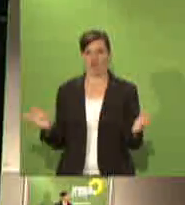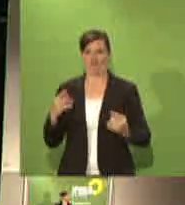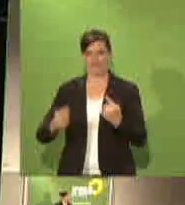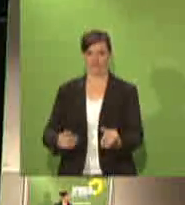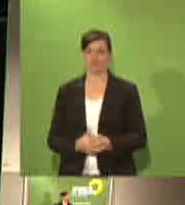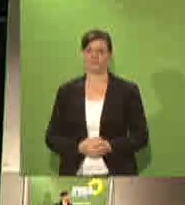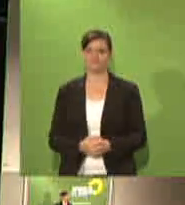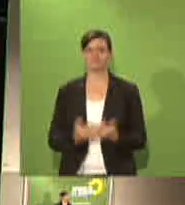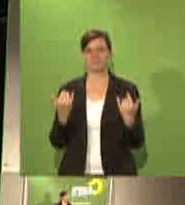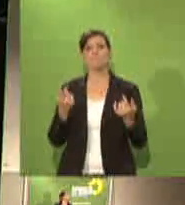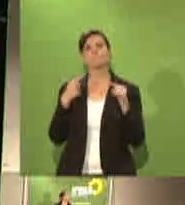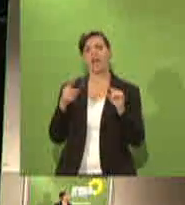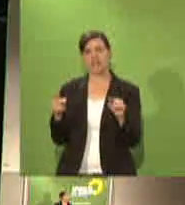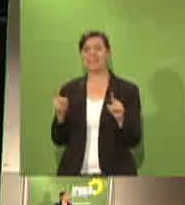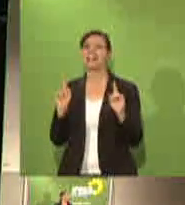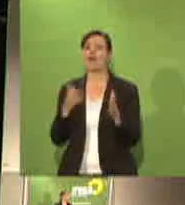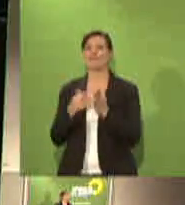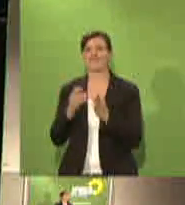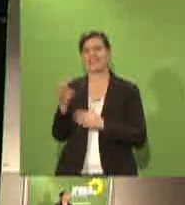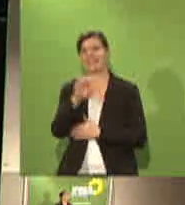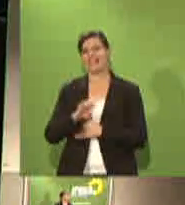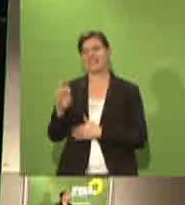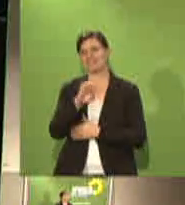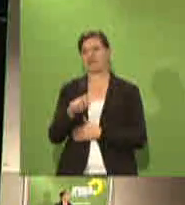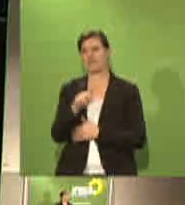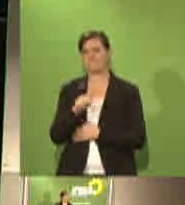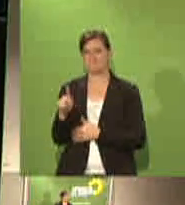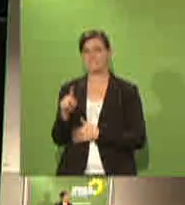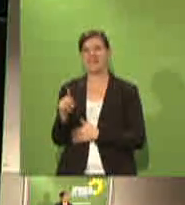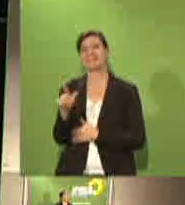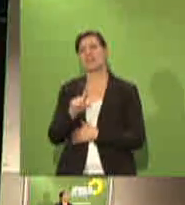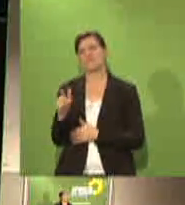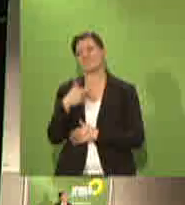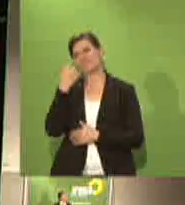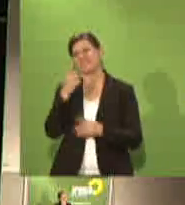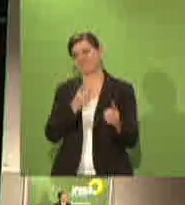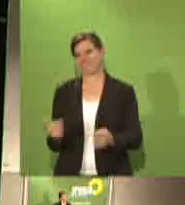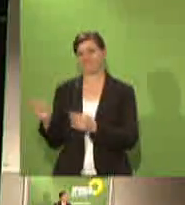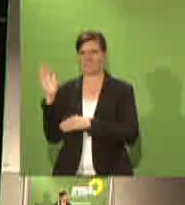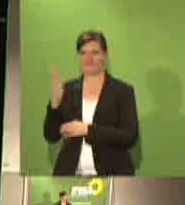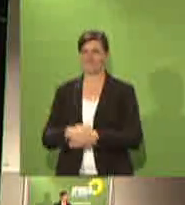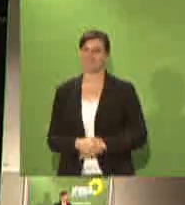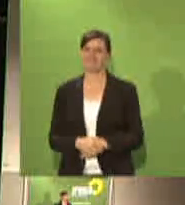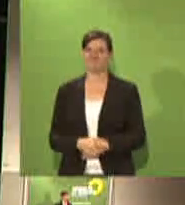können dann parallel weitermachen mit Elisabeth Pech-Büttner, entschuldige.